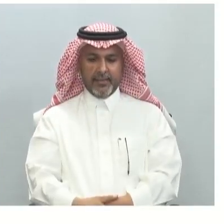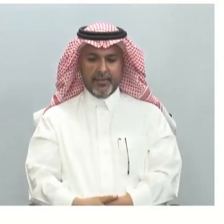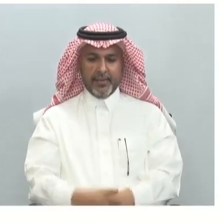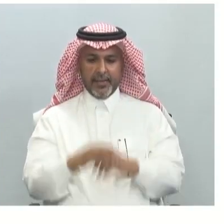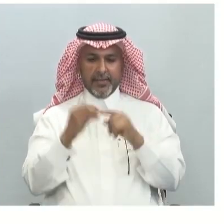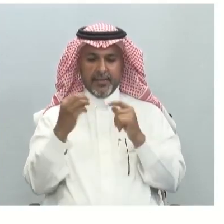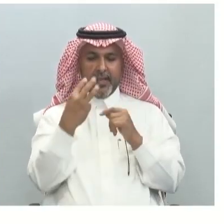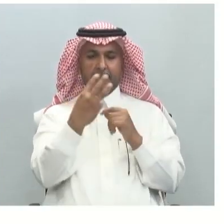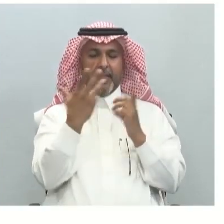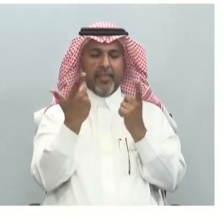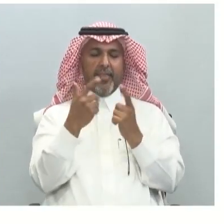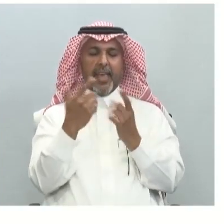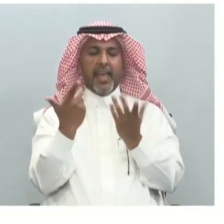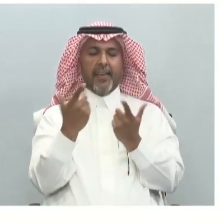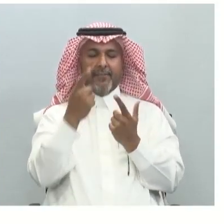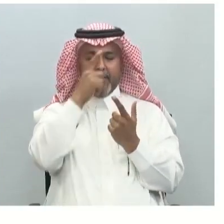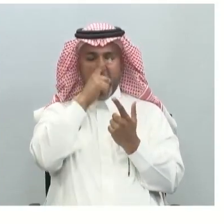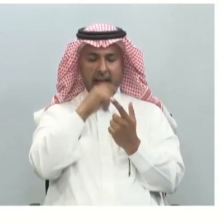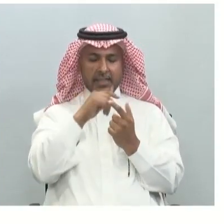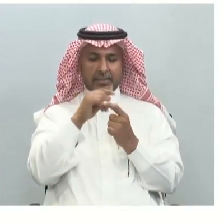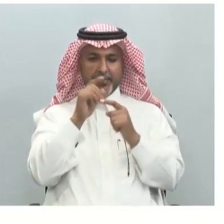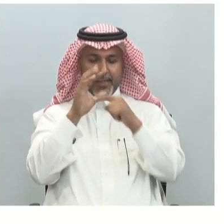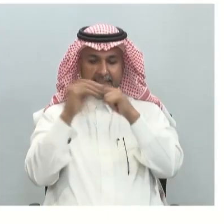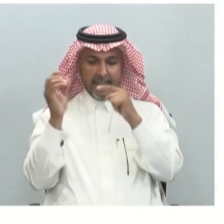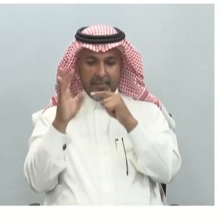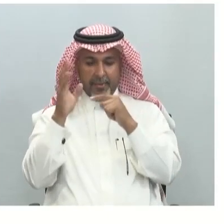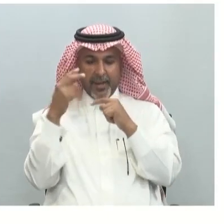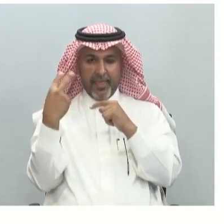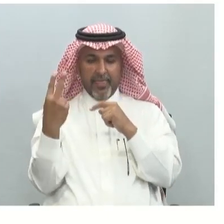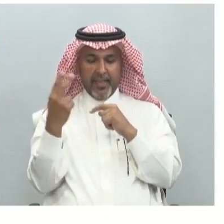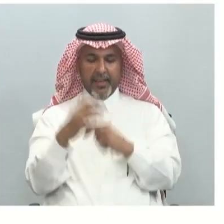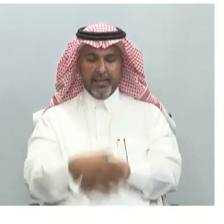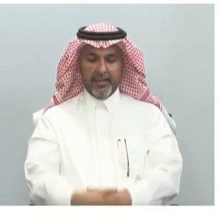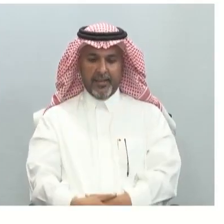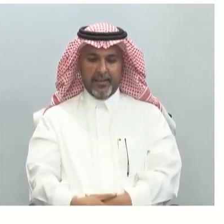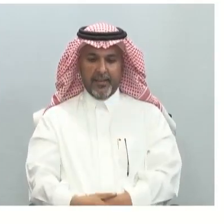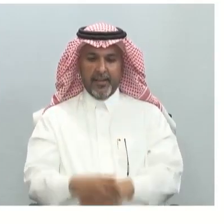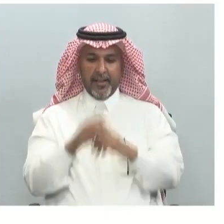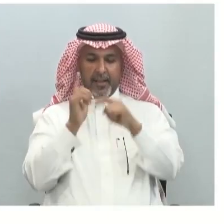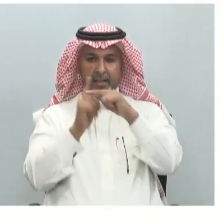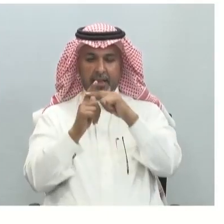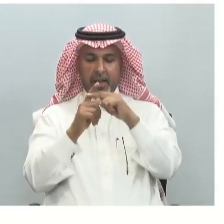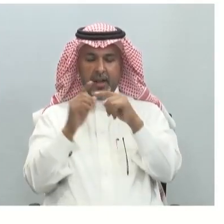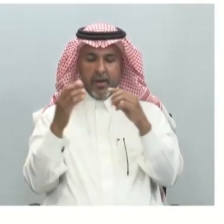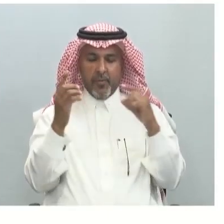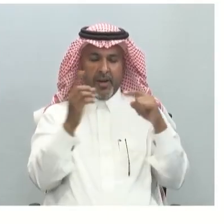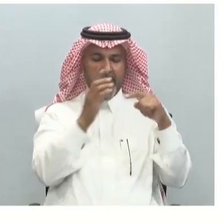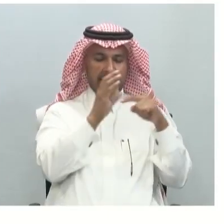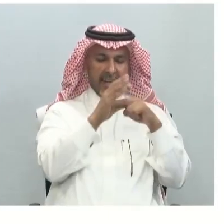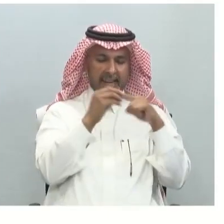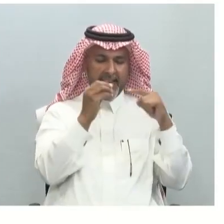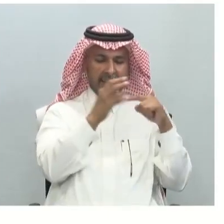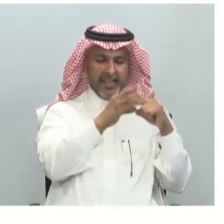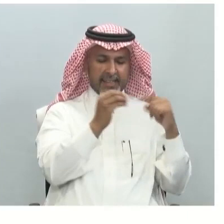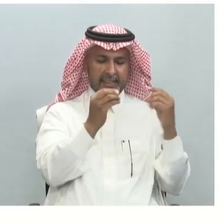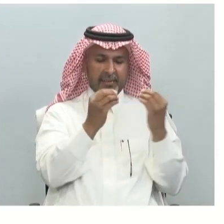سالب ثلاثه كنا نقول اثنين نحول الطرح الى جامع ونوجد النظير